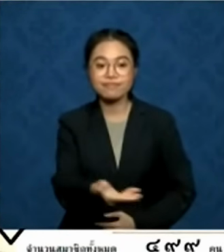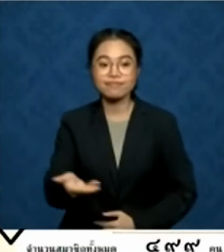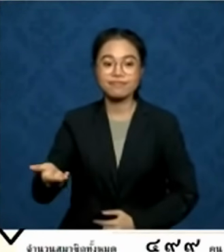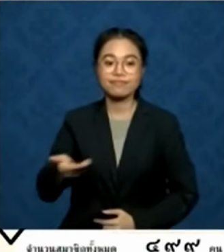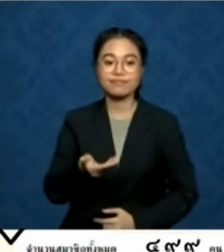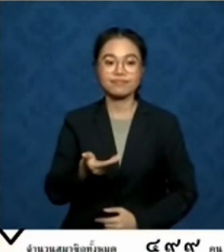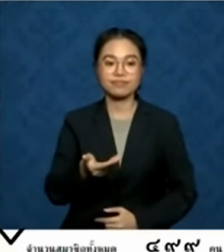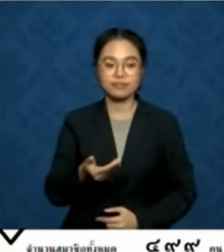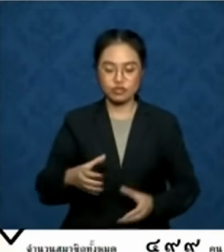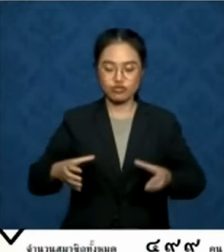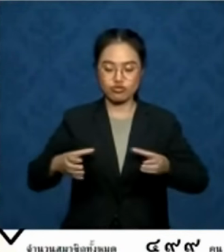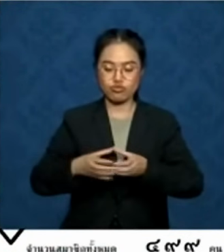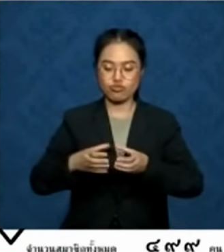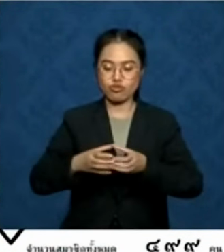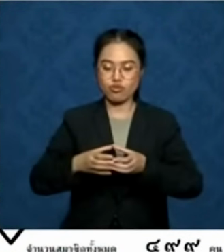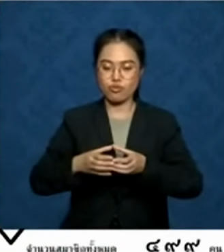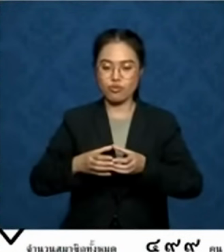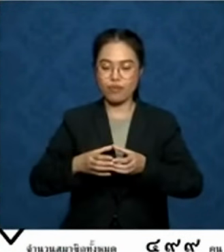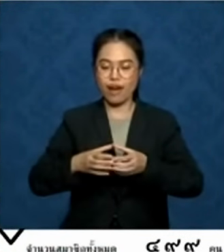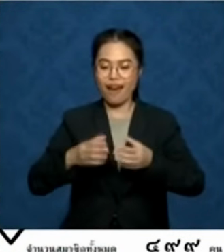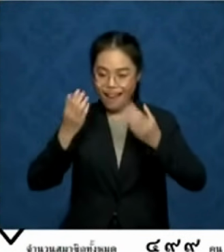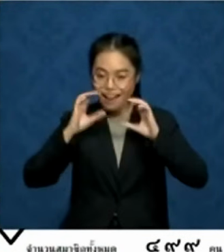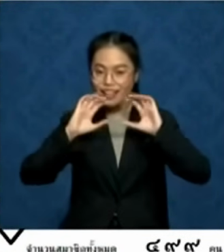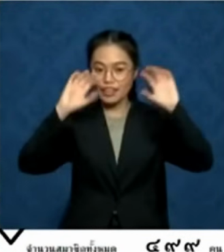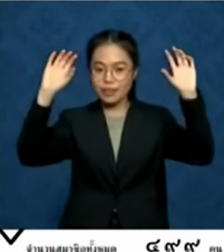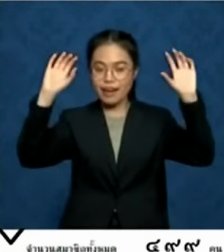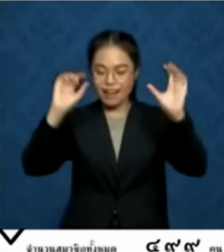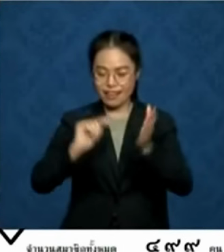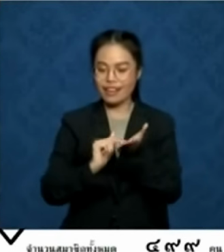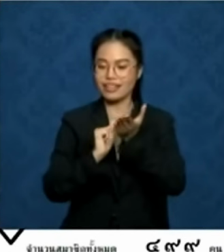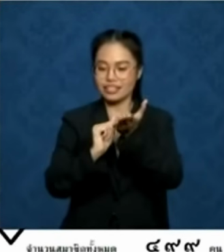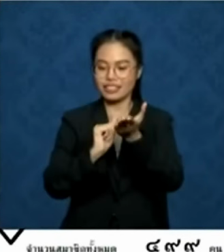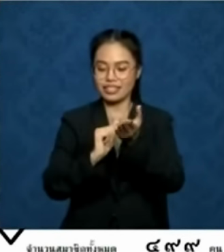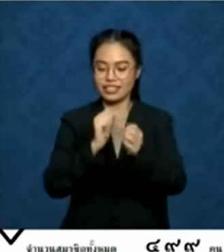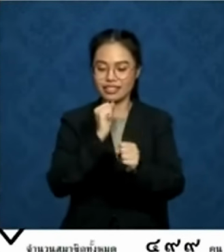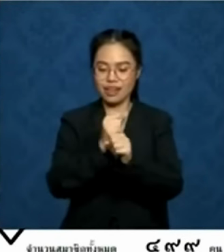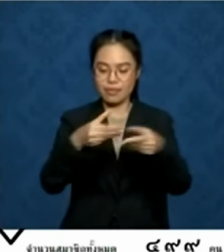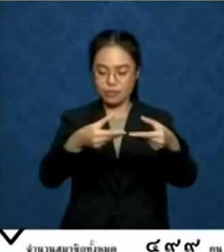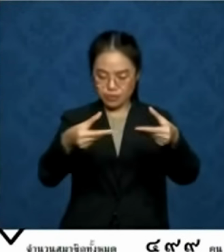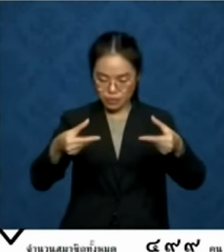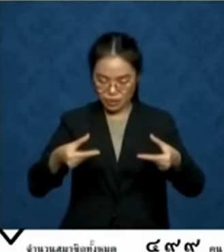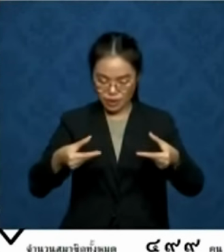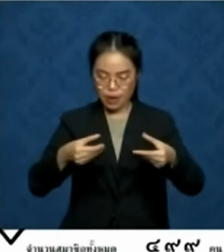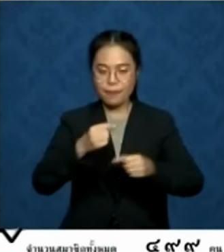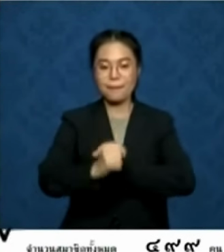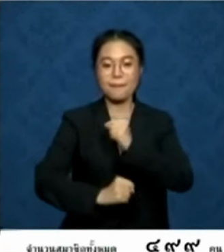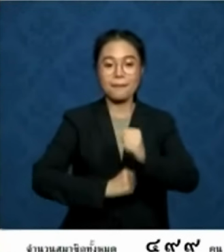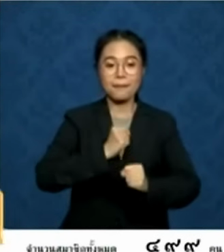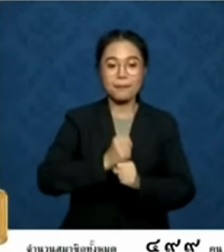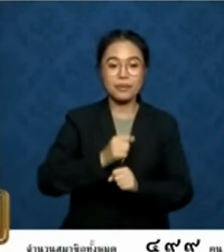คณะรัฐมนตรีขอเสนอร่างพระราชบัญญัติงบประมาณรายจ่ายประจำปีงบประมาณพ.ศ.